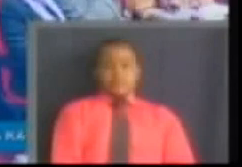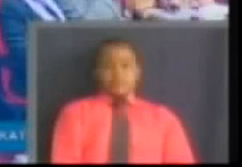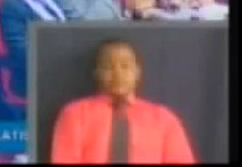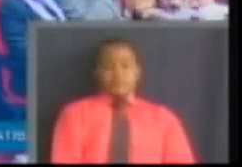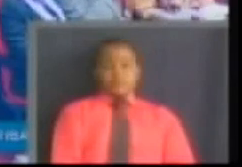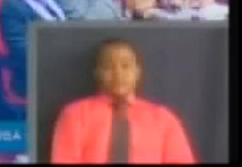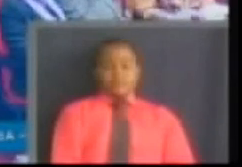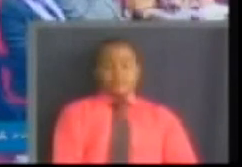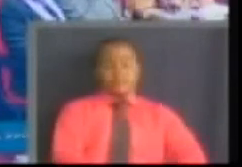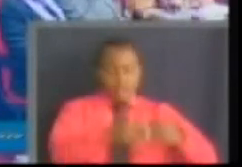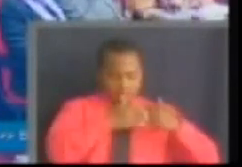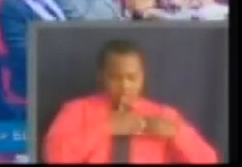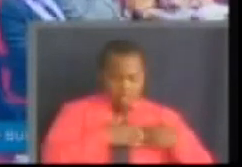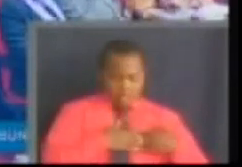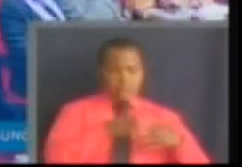Asante mheshimiwa mwenyekiti.